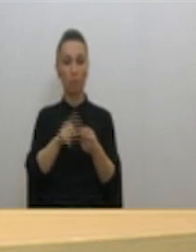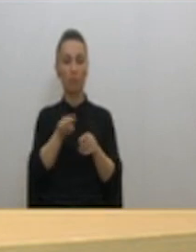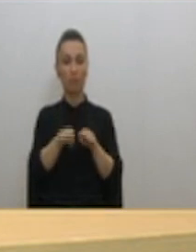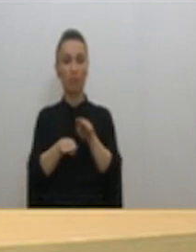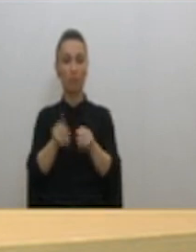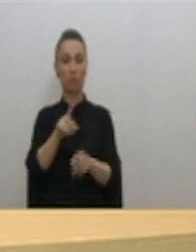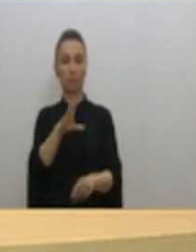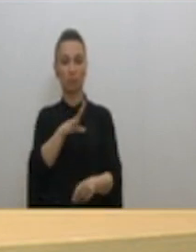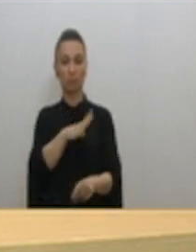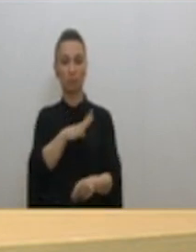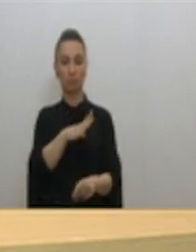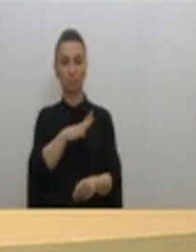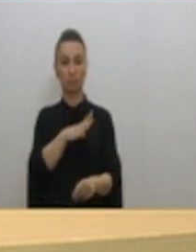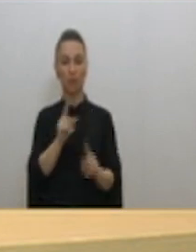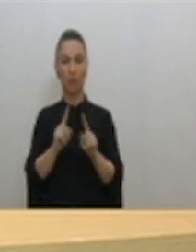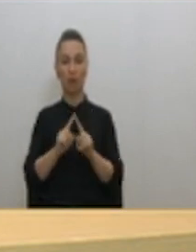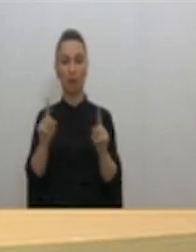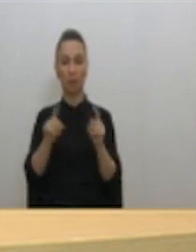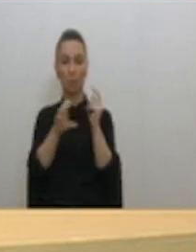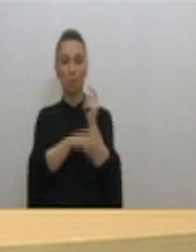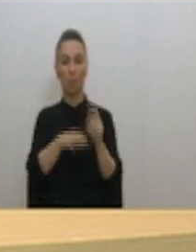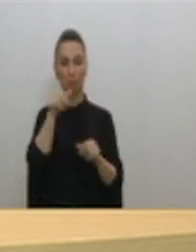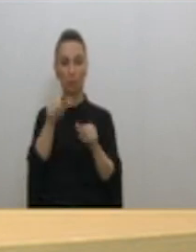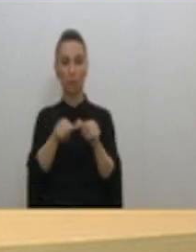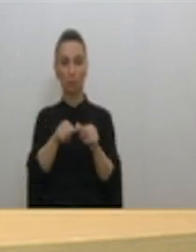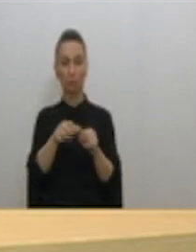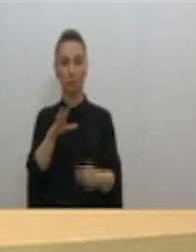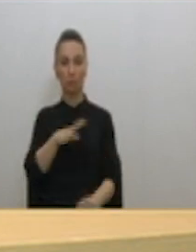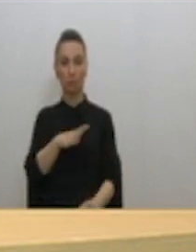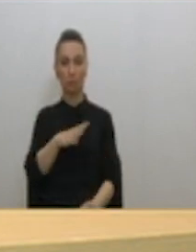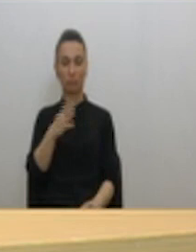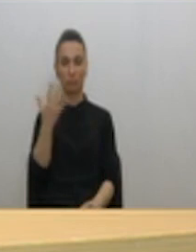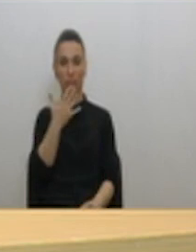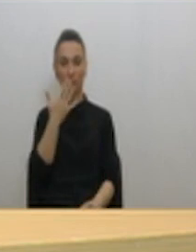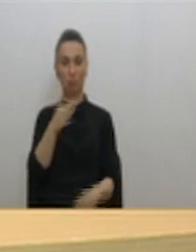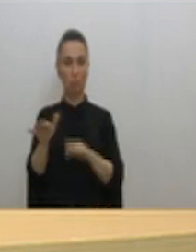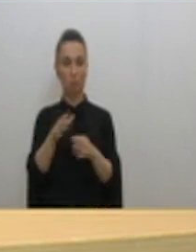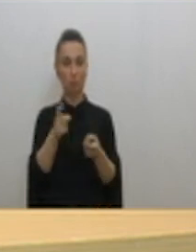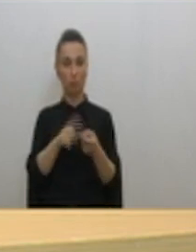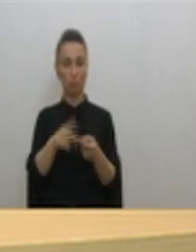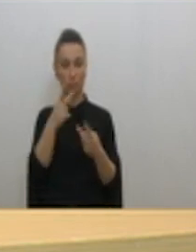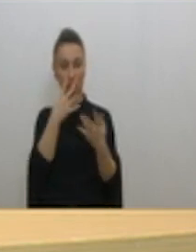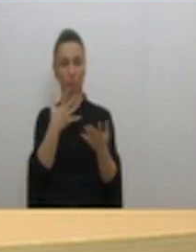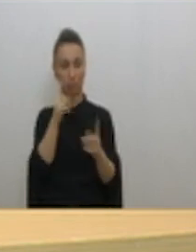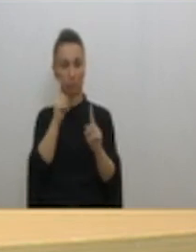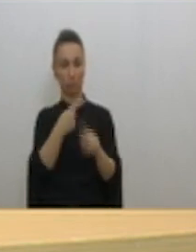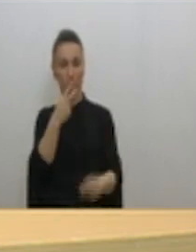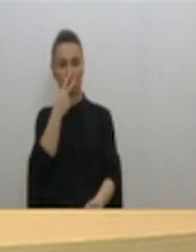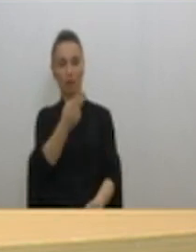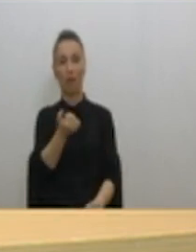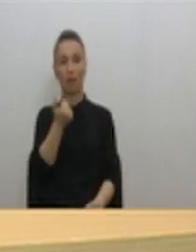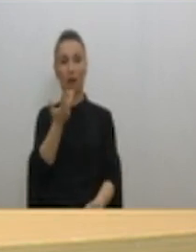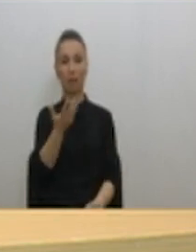ნაბიჯები, რომელსაც განსაკუთრებით ბოლო წლებში დგამდა ნაციონალური მოძრაობა და კიდევ ერთხელ ნათლად დავინახე,